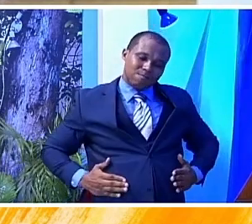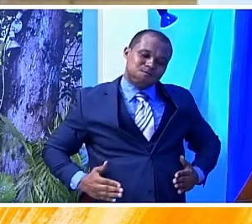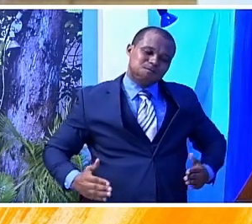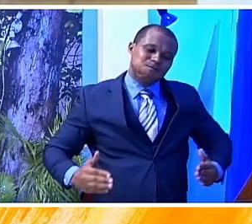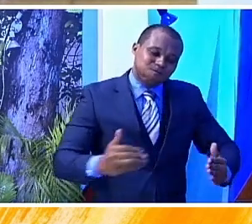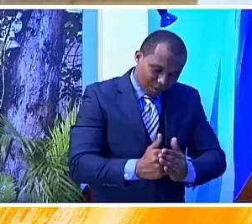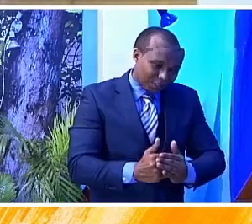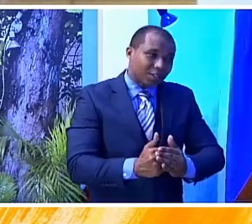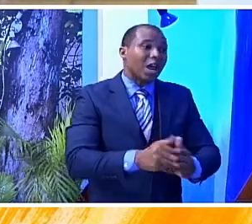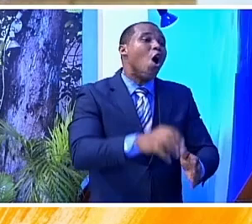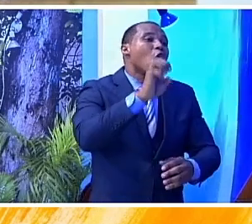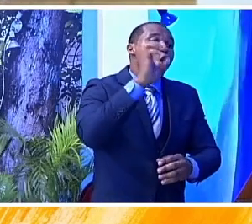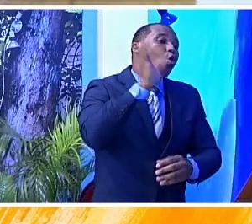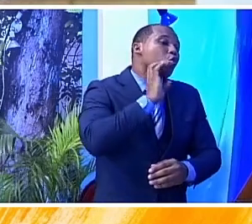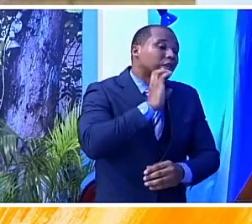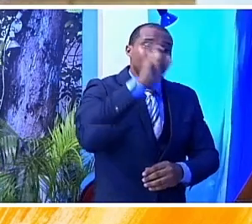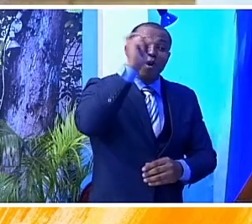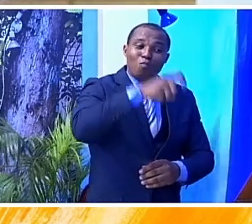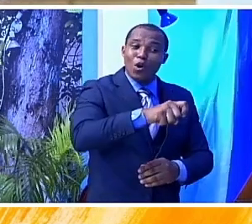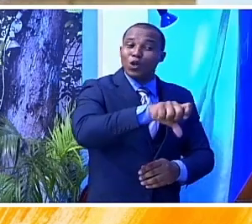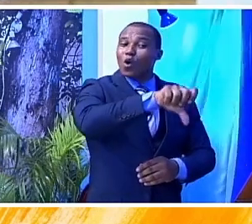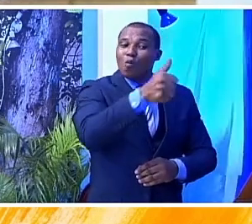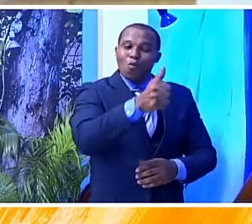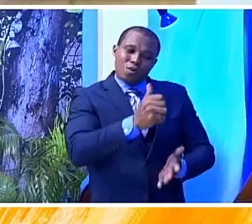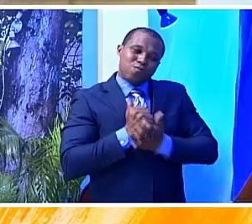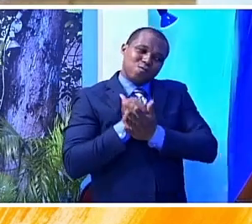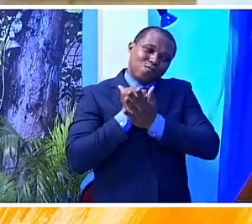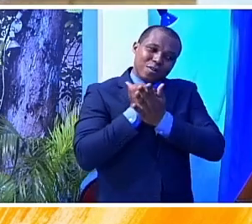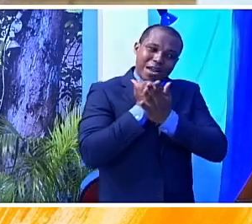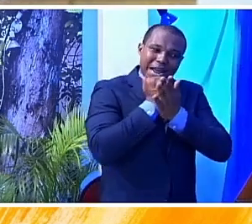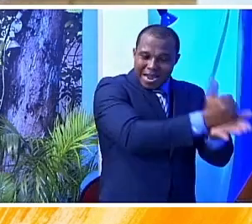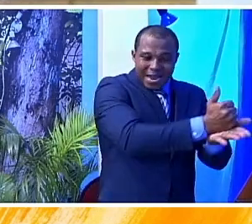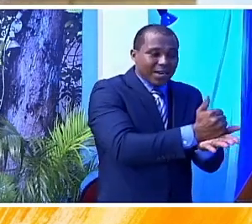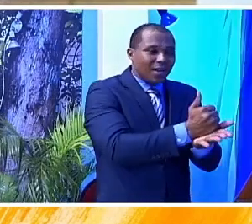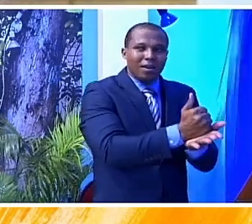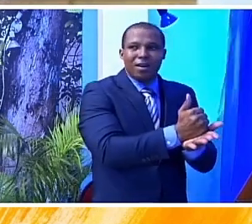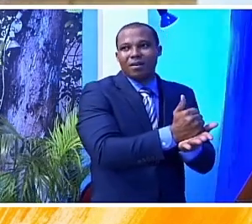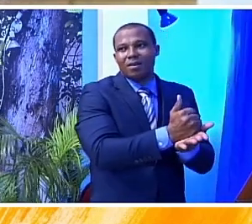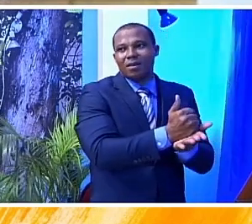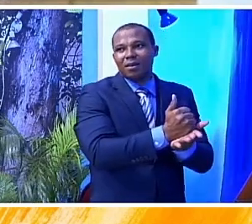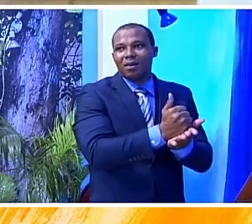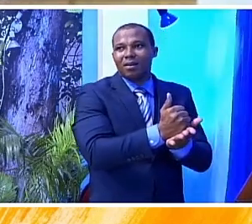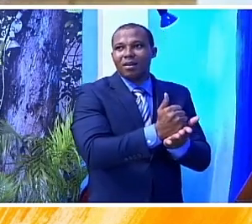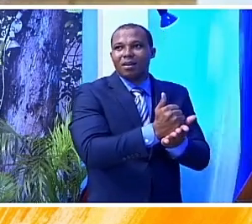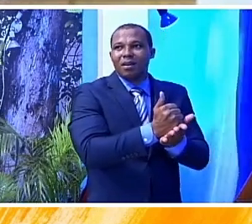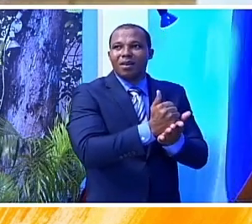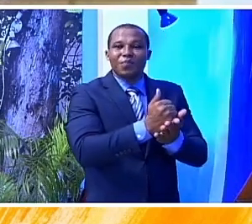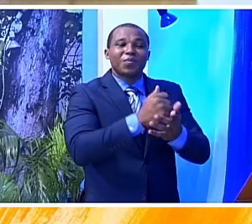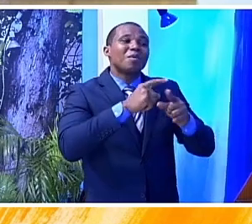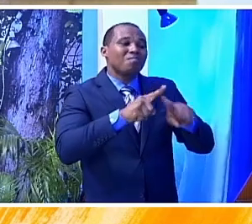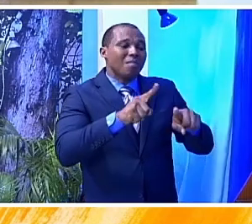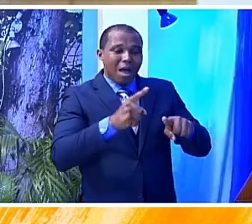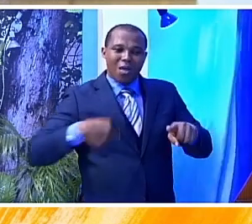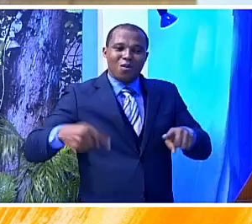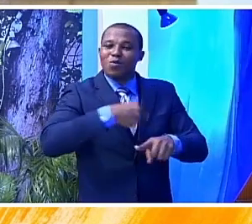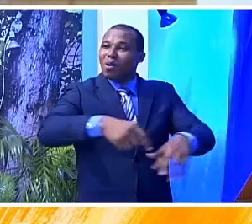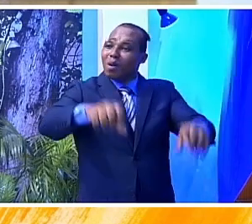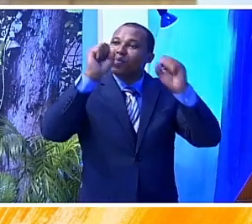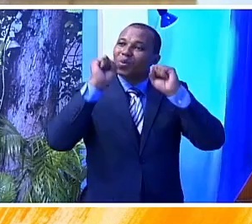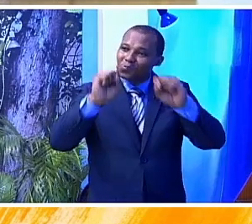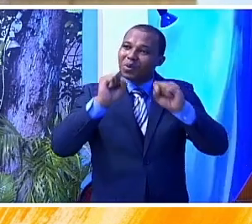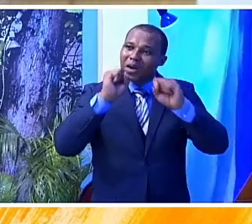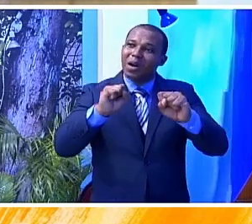était besoin mon aidel et bien peut-être nous gen doit pas ca descendre dans trois départements yo mais nous ca faire une façon pour